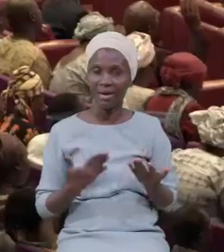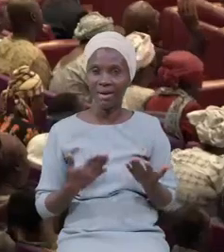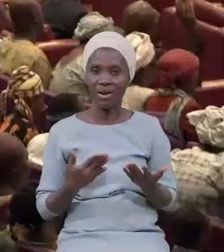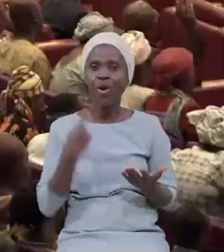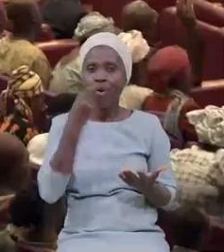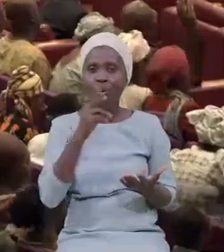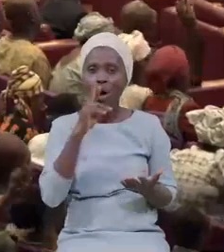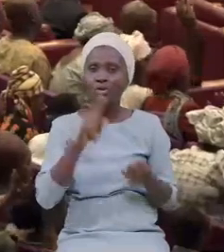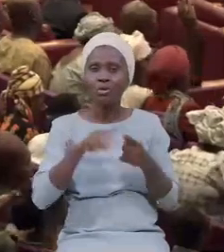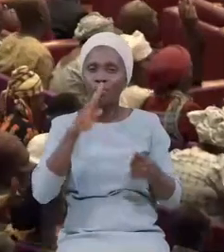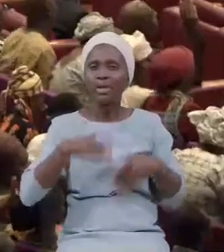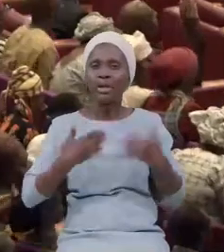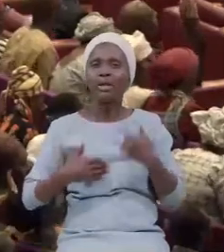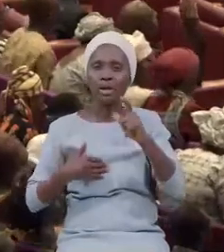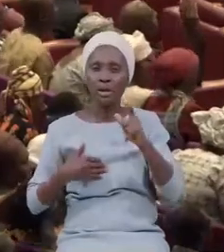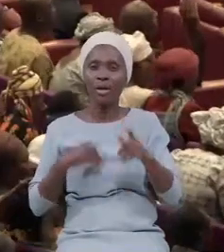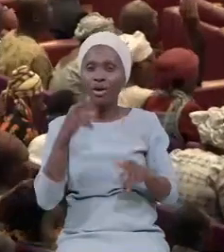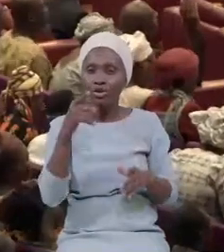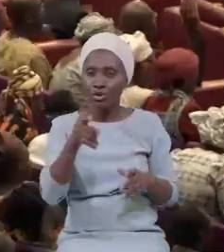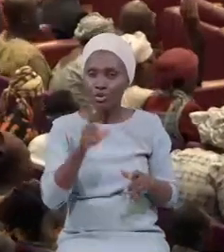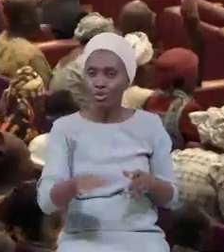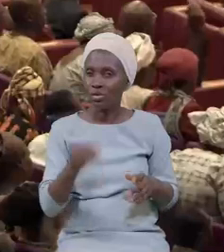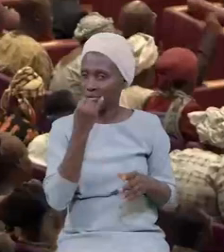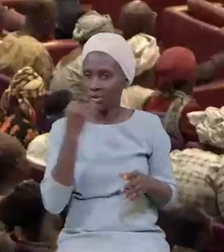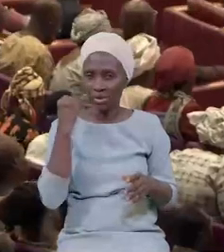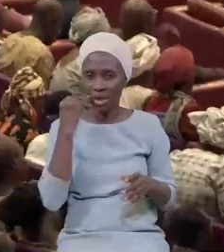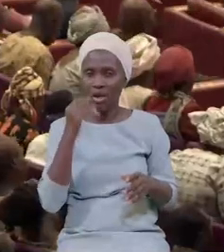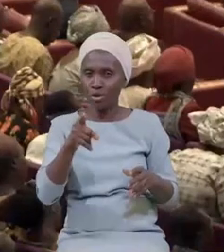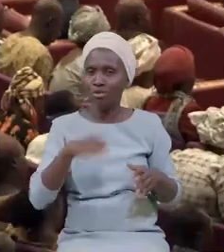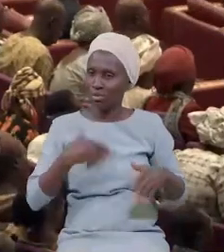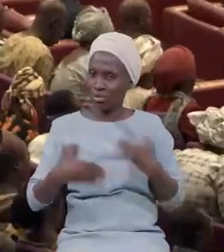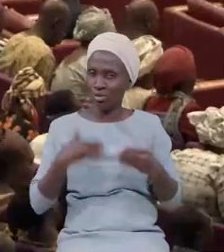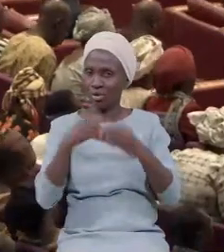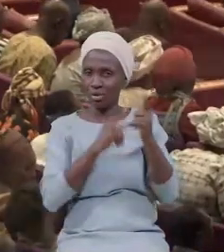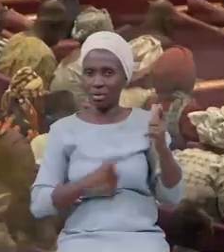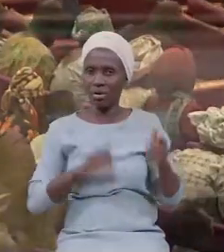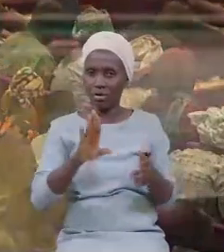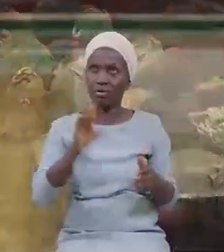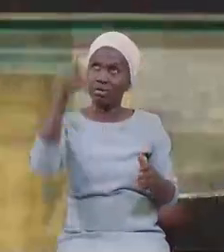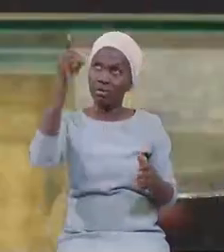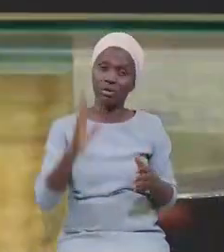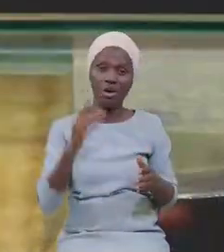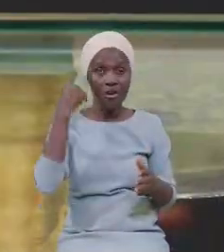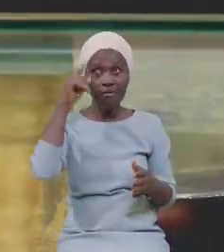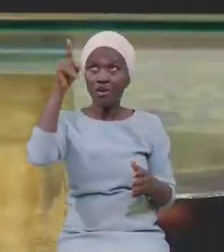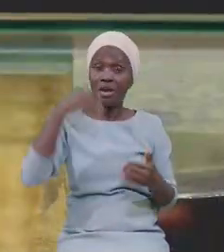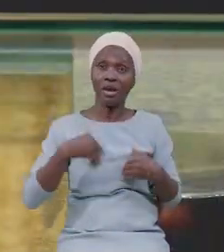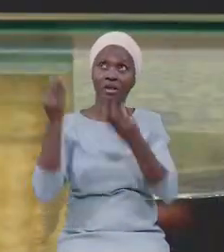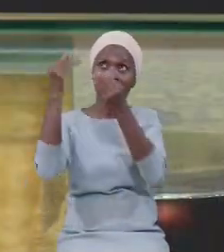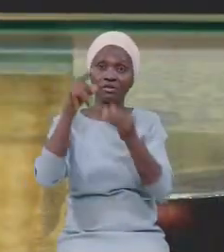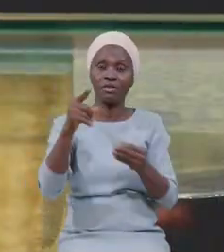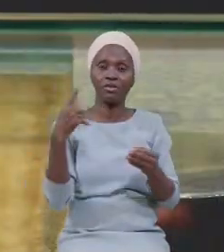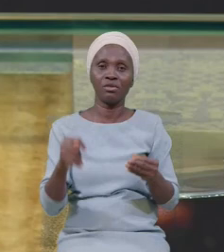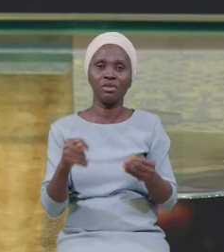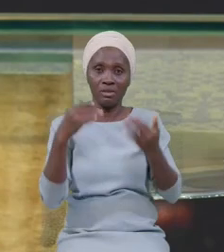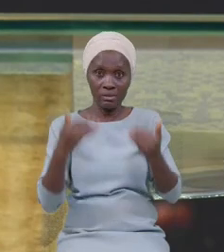doit se réjouir, je dis qui doit se réjouir. Et vous, enfants de Sion, soyez dans l'allégresse et réjouissez-vous en l'Éternel